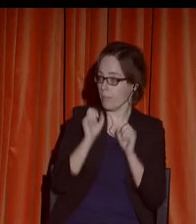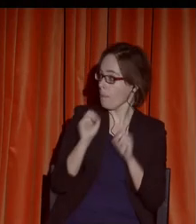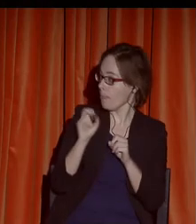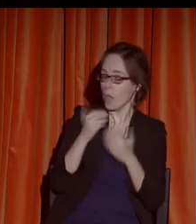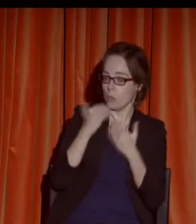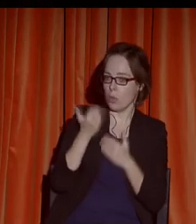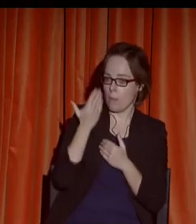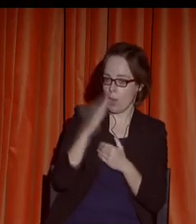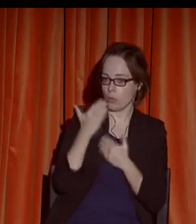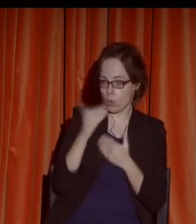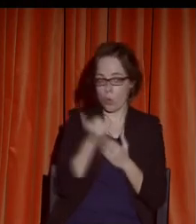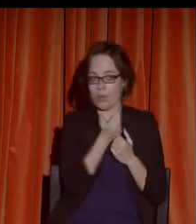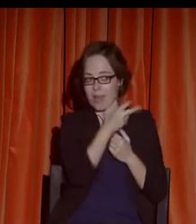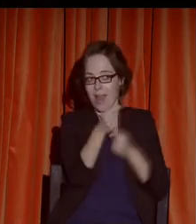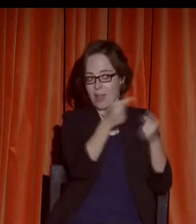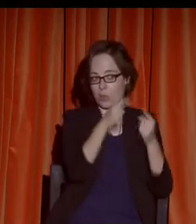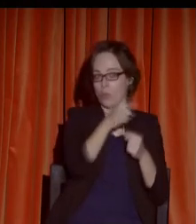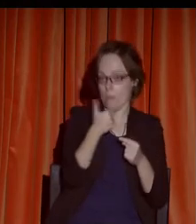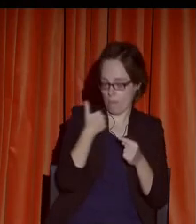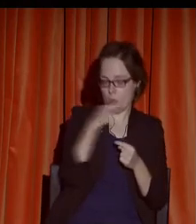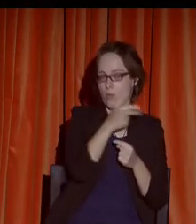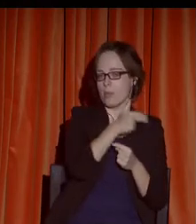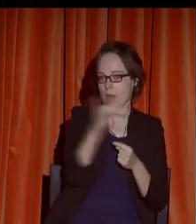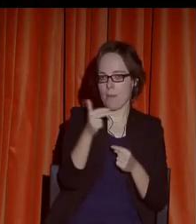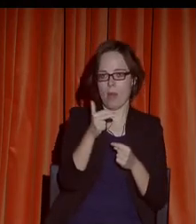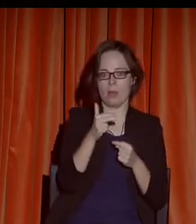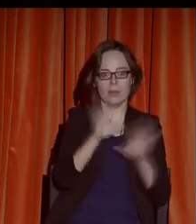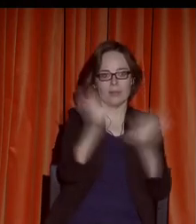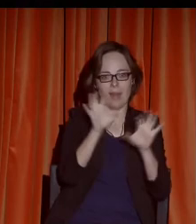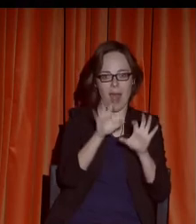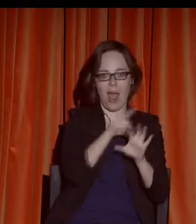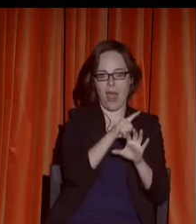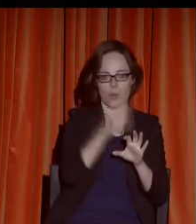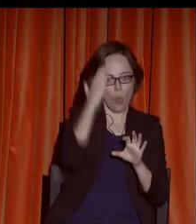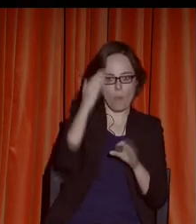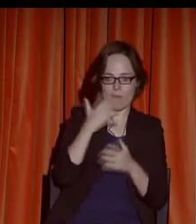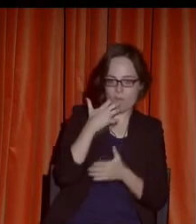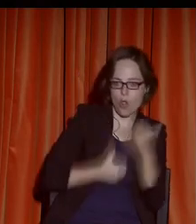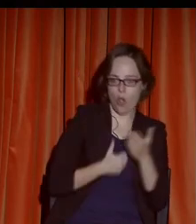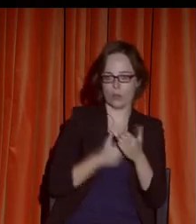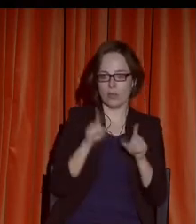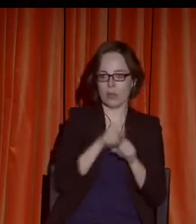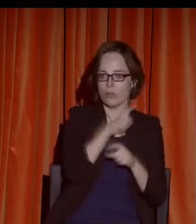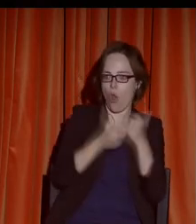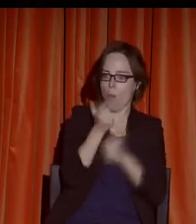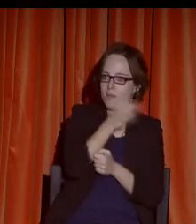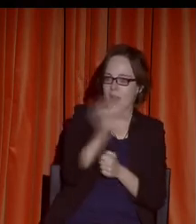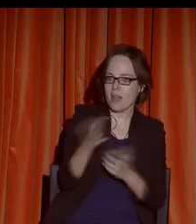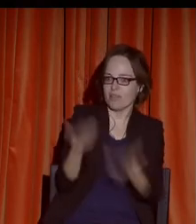panelach. Zarządzanie strachem i wykorzystywanie właśnie tego poczucia, budowanie tego poczucia strachu.